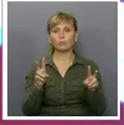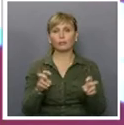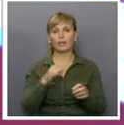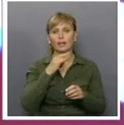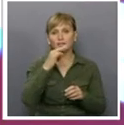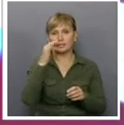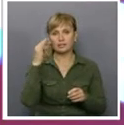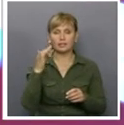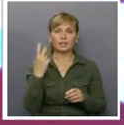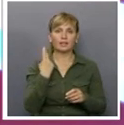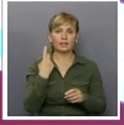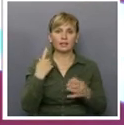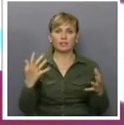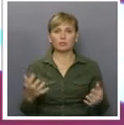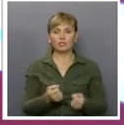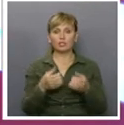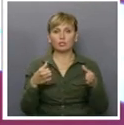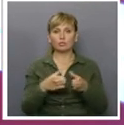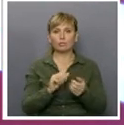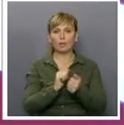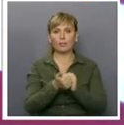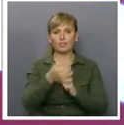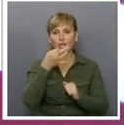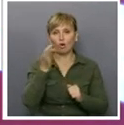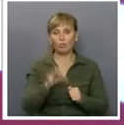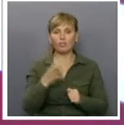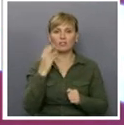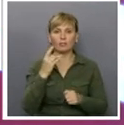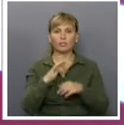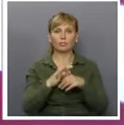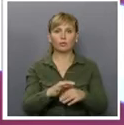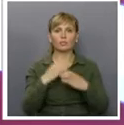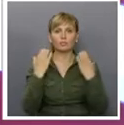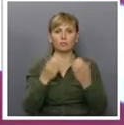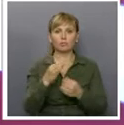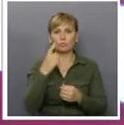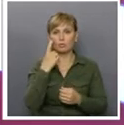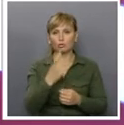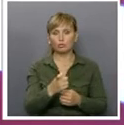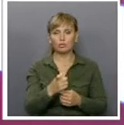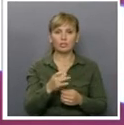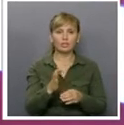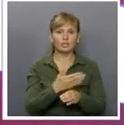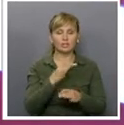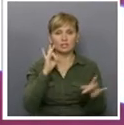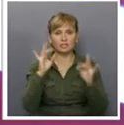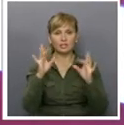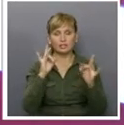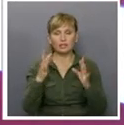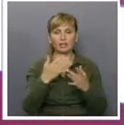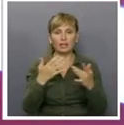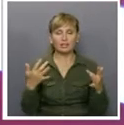казахстанские и английские спасательные службы обмениваются опытом в алматы проходит семинар по предупреждению и ликвидации стихийных бедствий